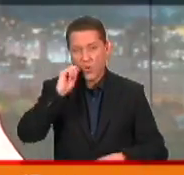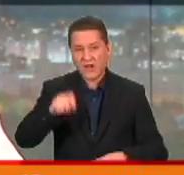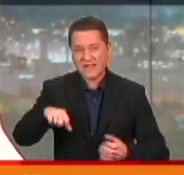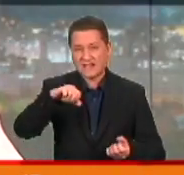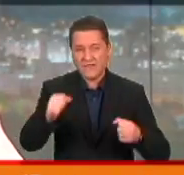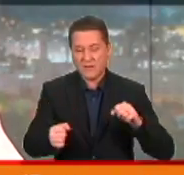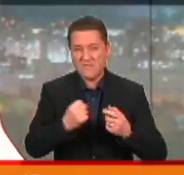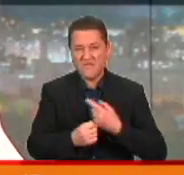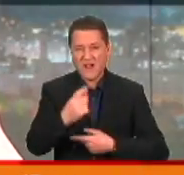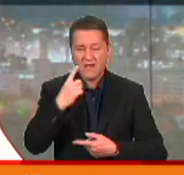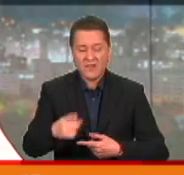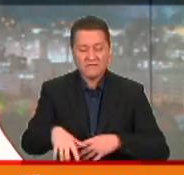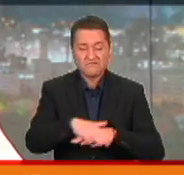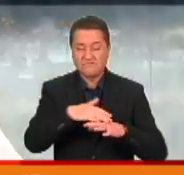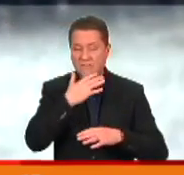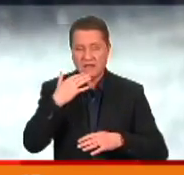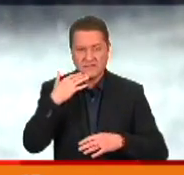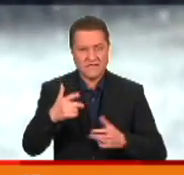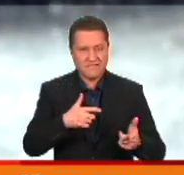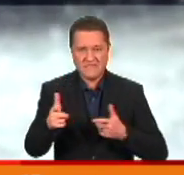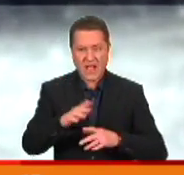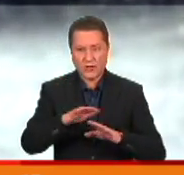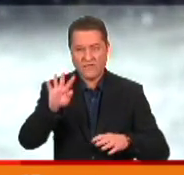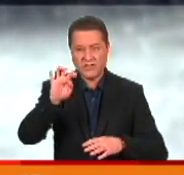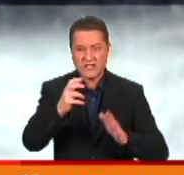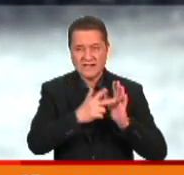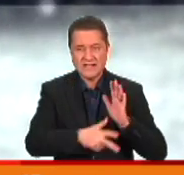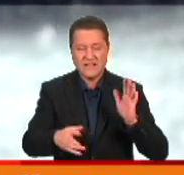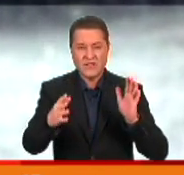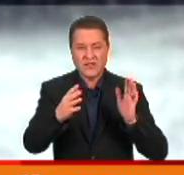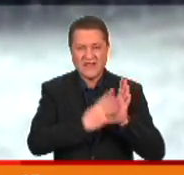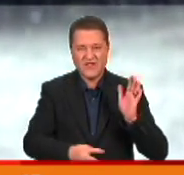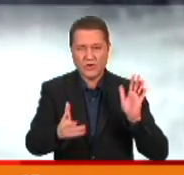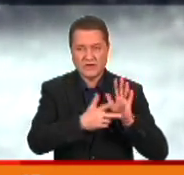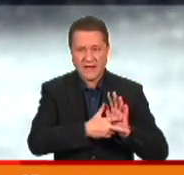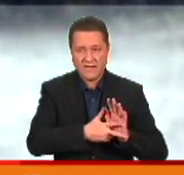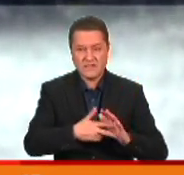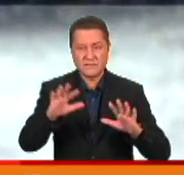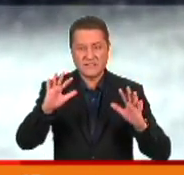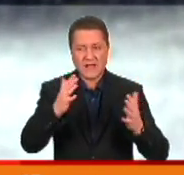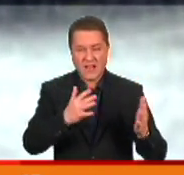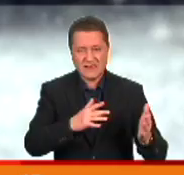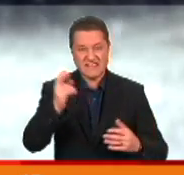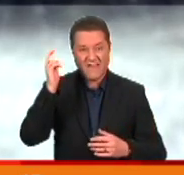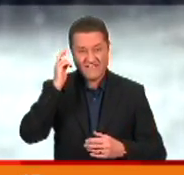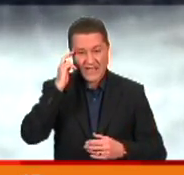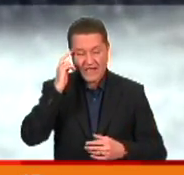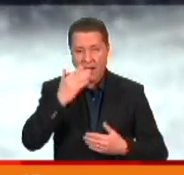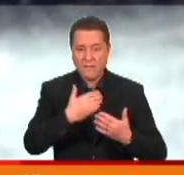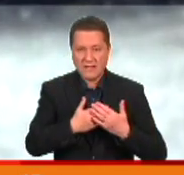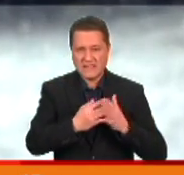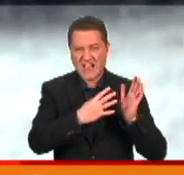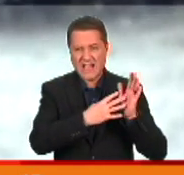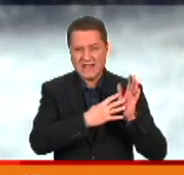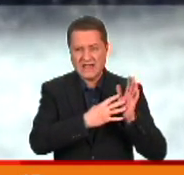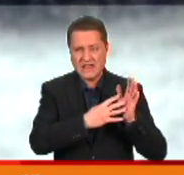автомобілісти виявилися масово неготовими. 498 транспортних пригод сталося минулої доби в Києві, близько